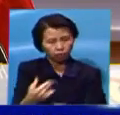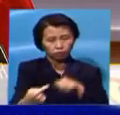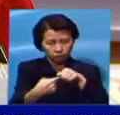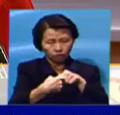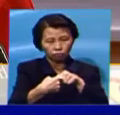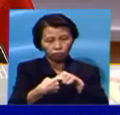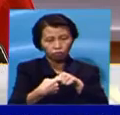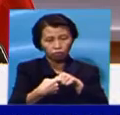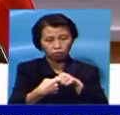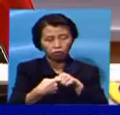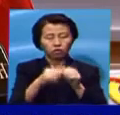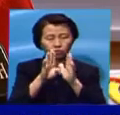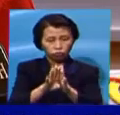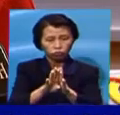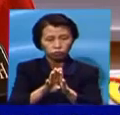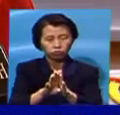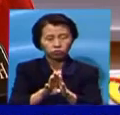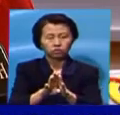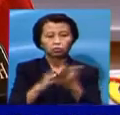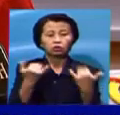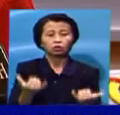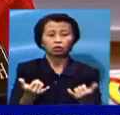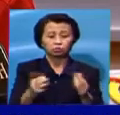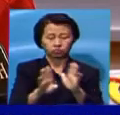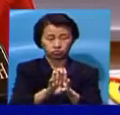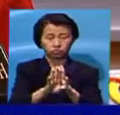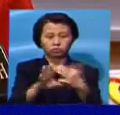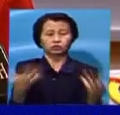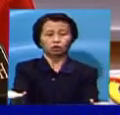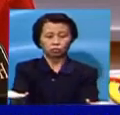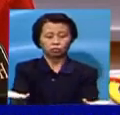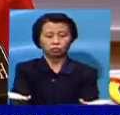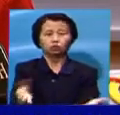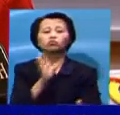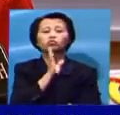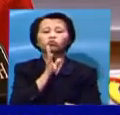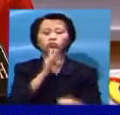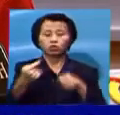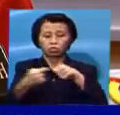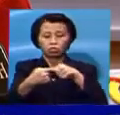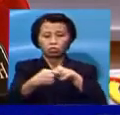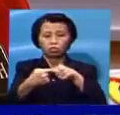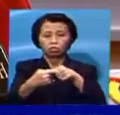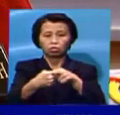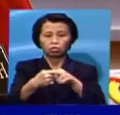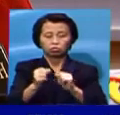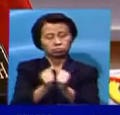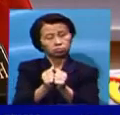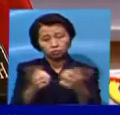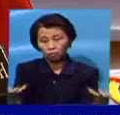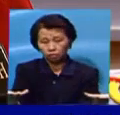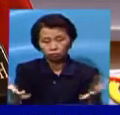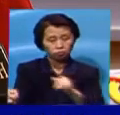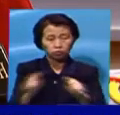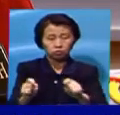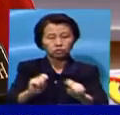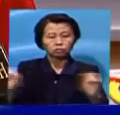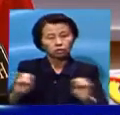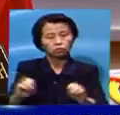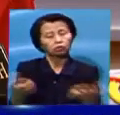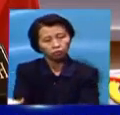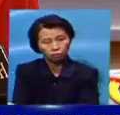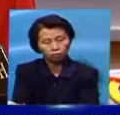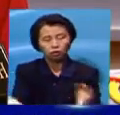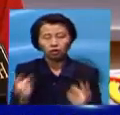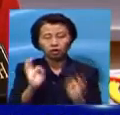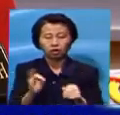Jangan membuat kenyataan demi kenyataan tanpa mengambil tindakan bila